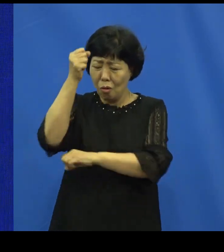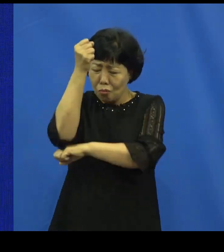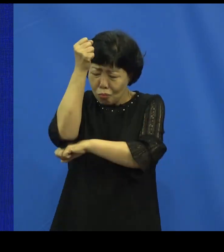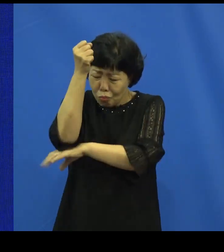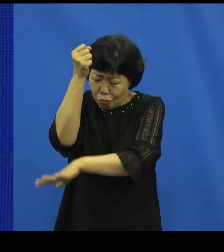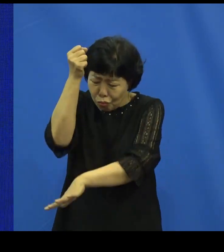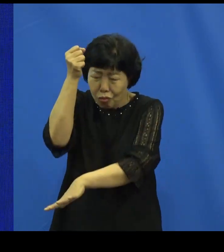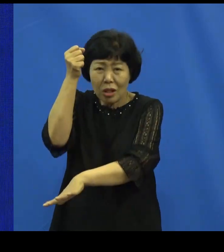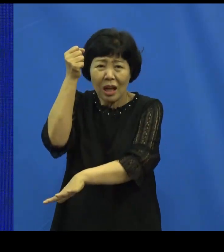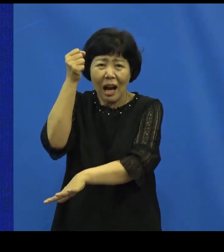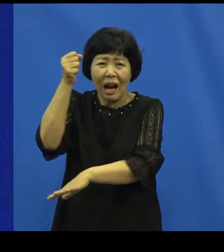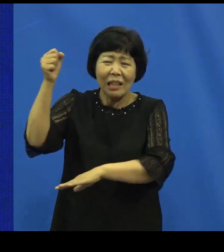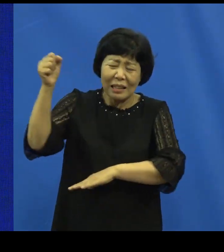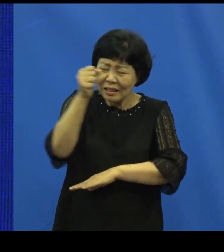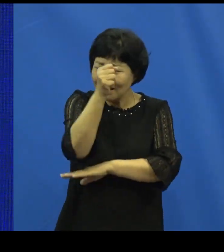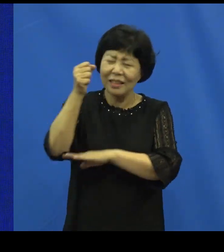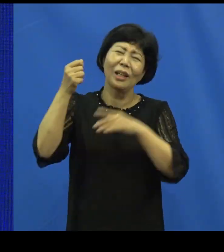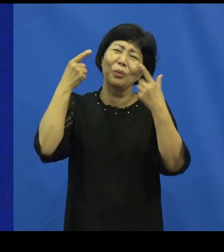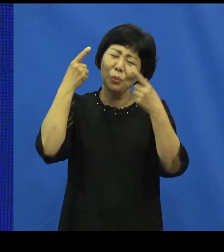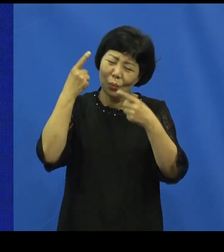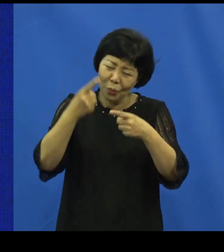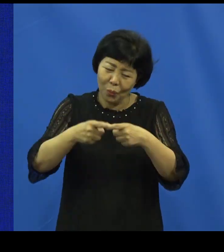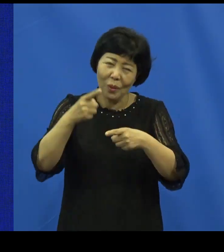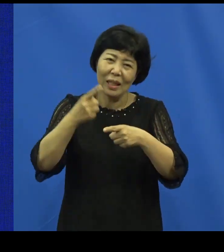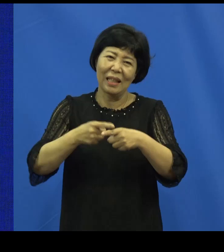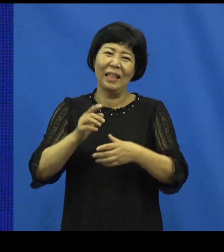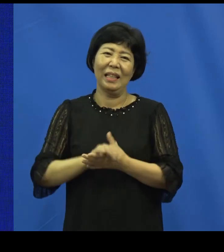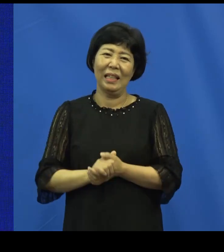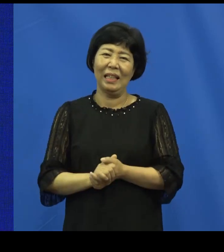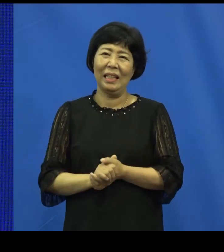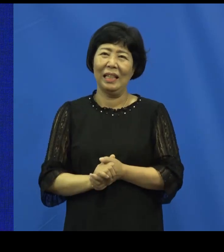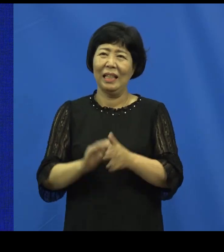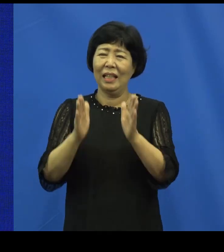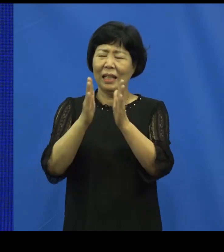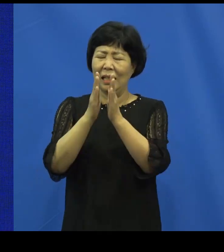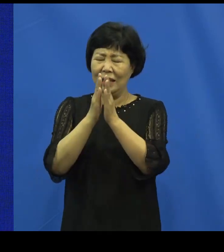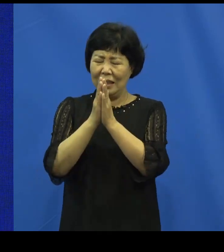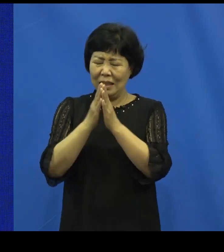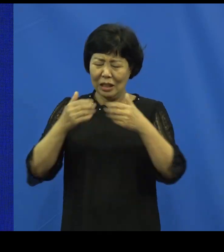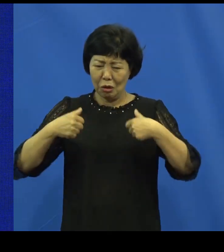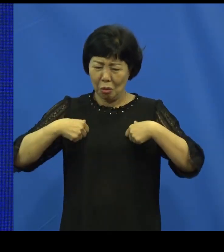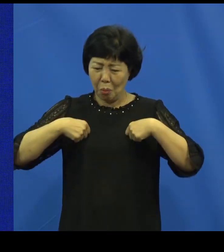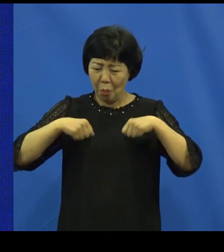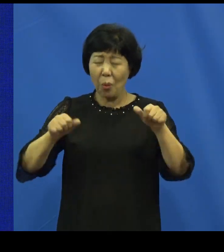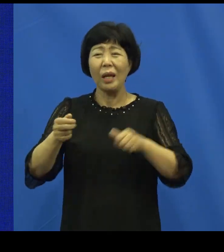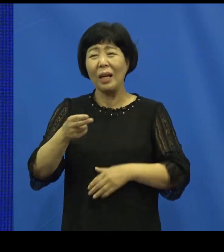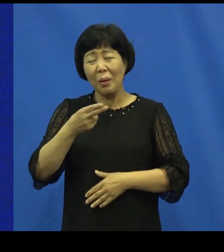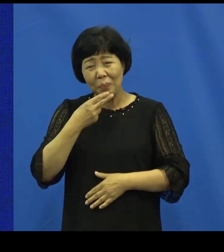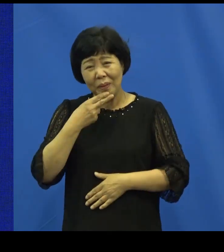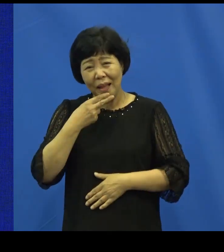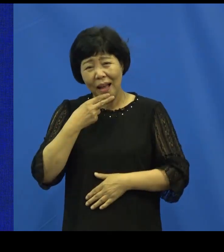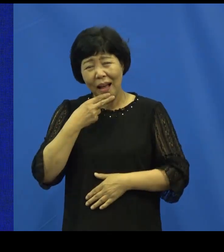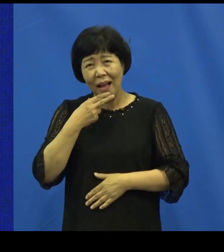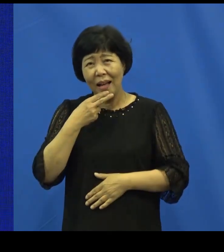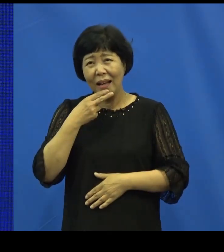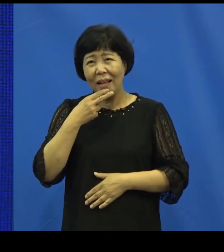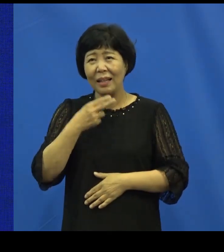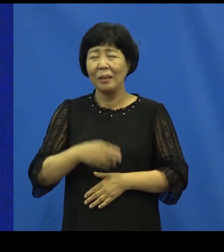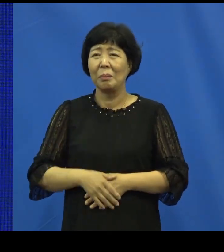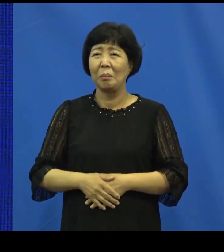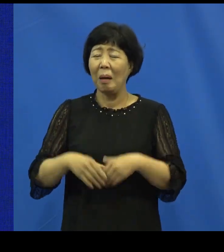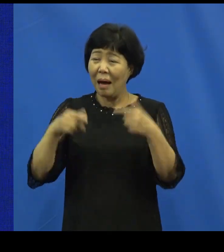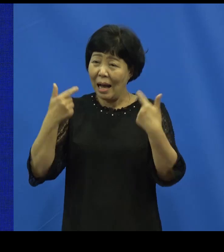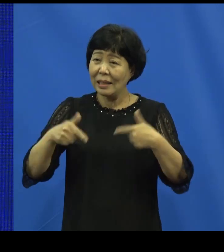여러분. 그러니까 단순히 기도를 포기하지 않았다라고 그냥 늘 하던 대로 기도를 했다가